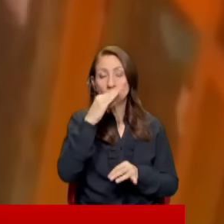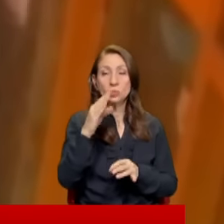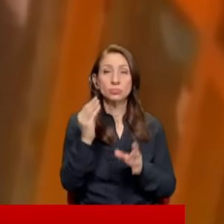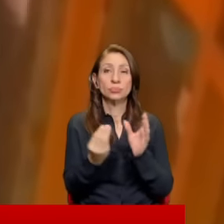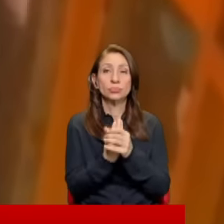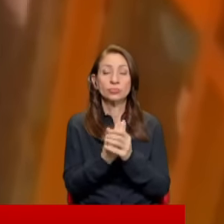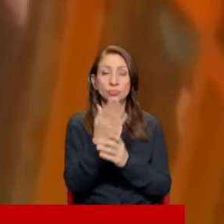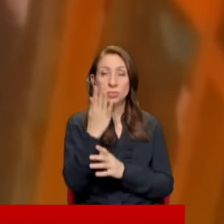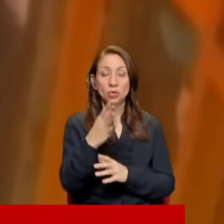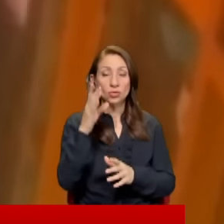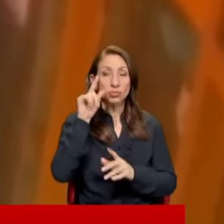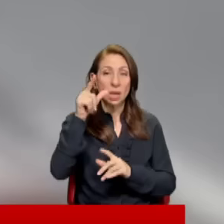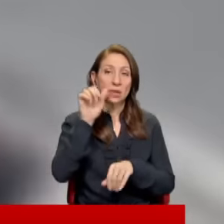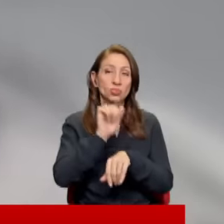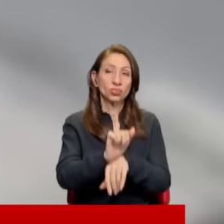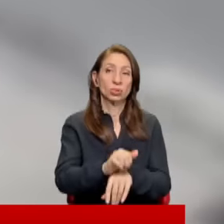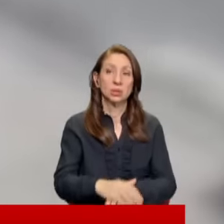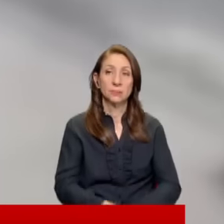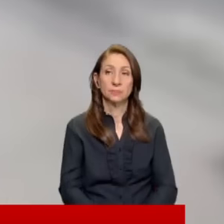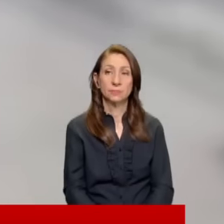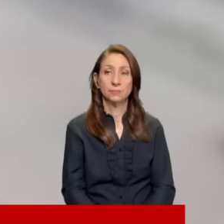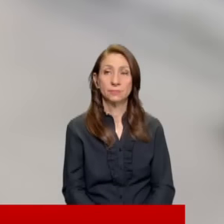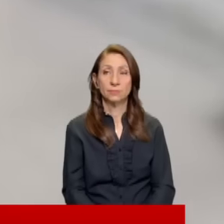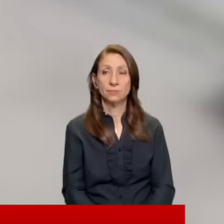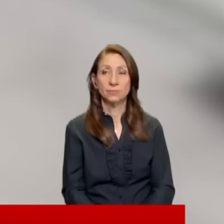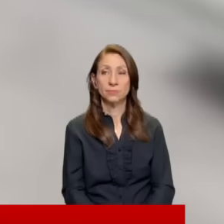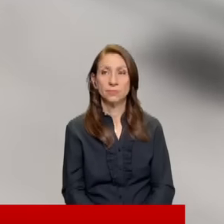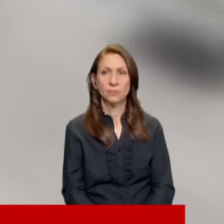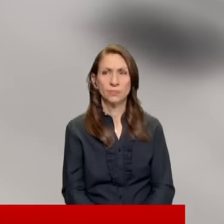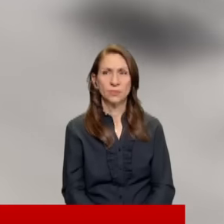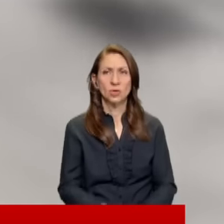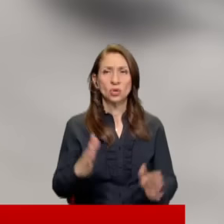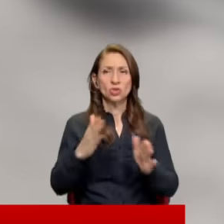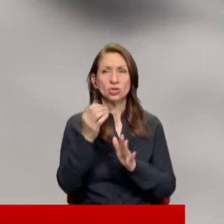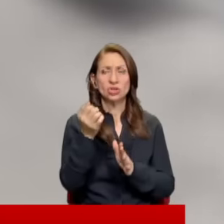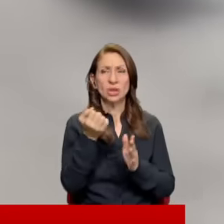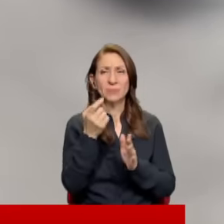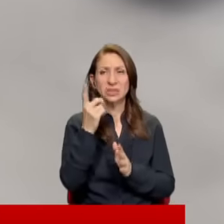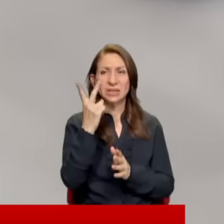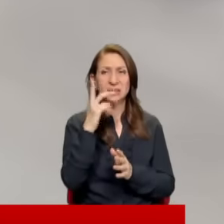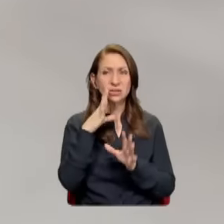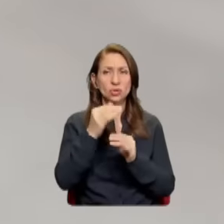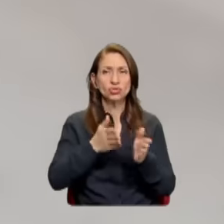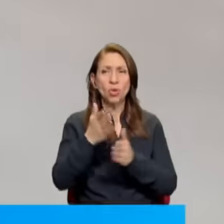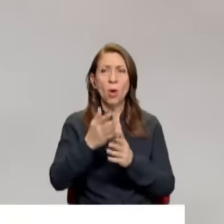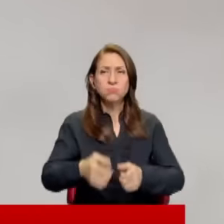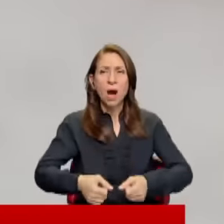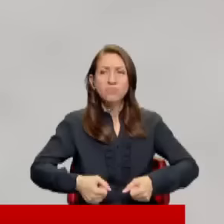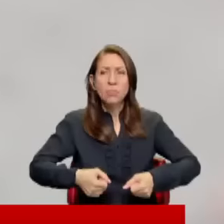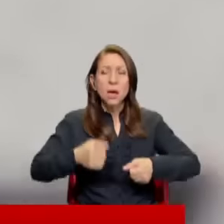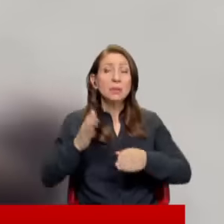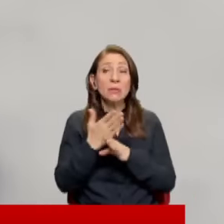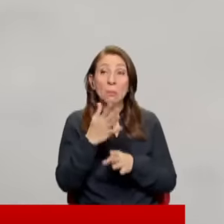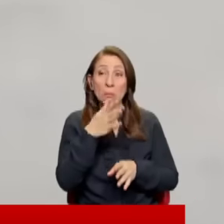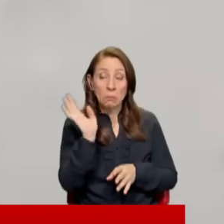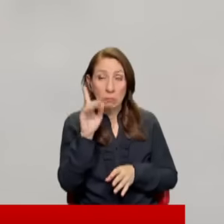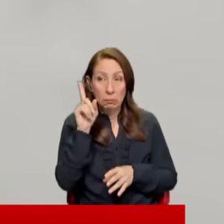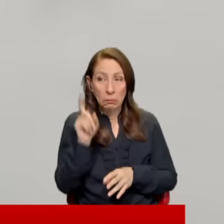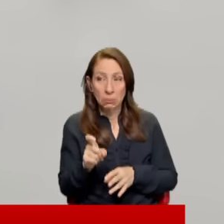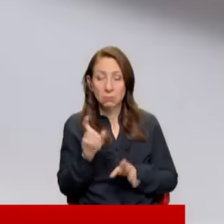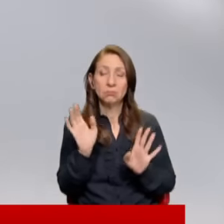madde bulundu şüpheliler tutuklandı Küçükçekmece kişi sokak ortasında bilinmeyen bir nedenle